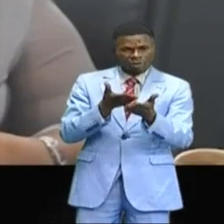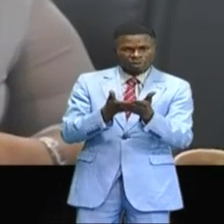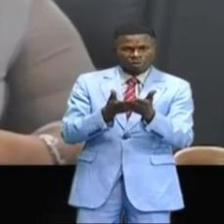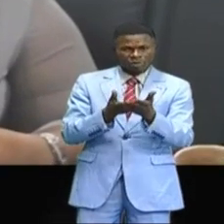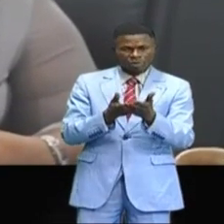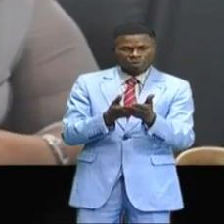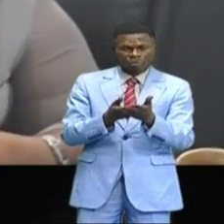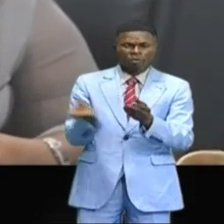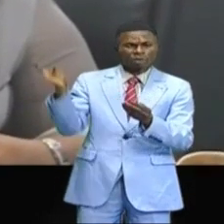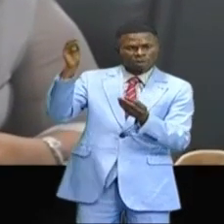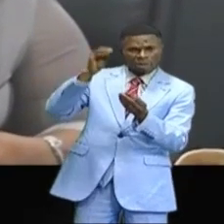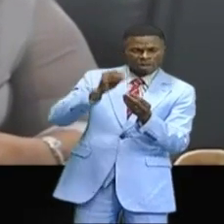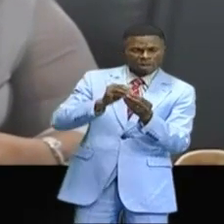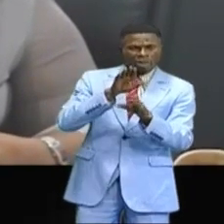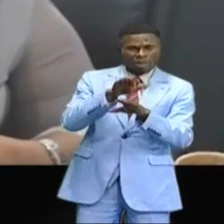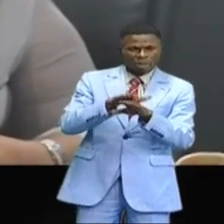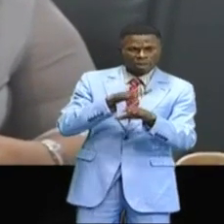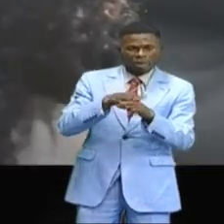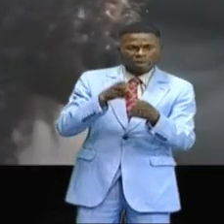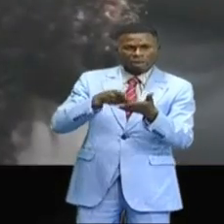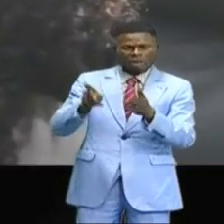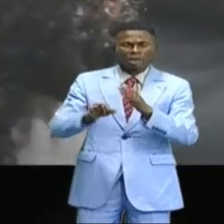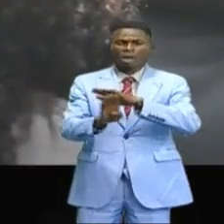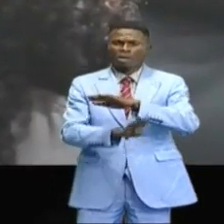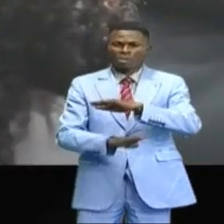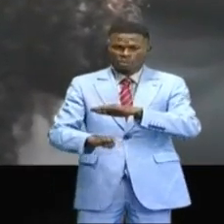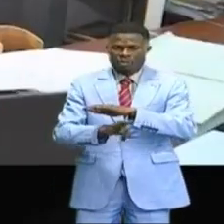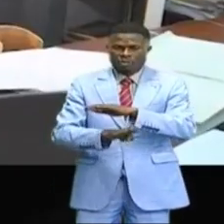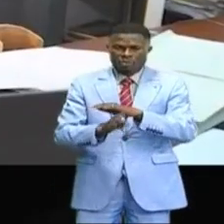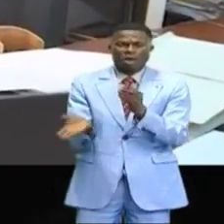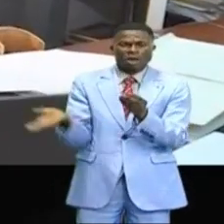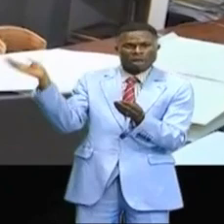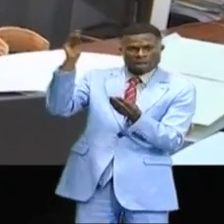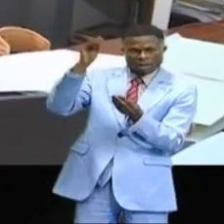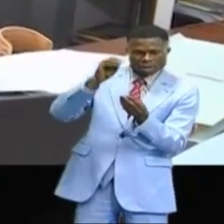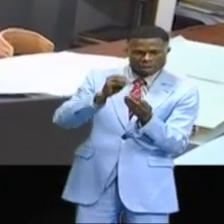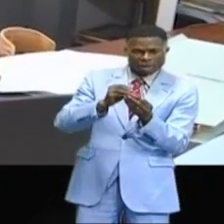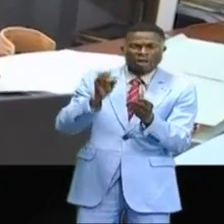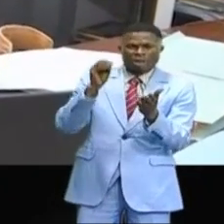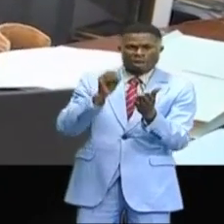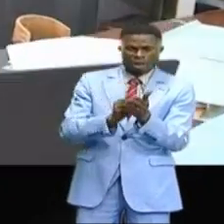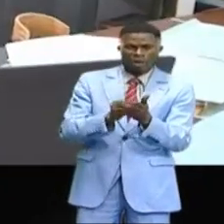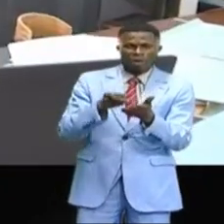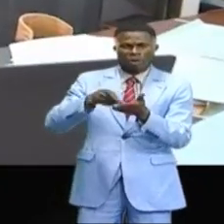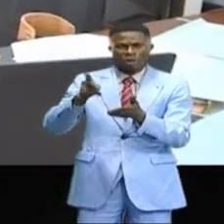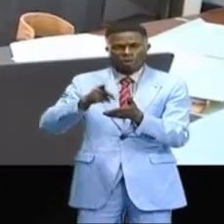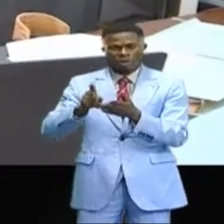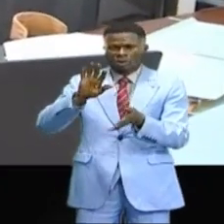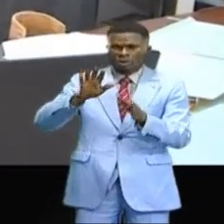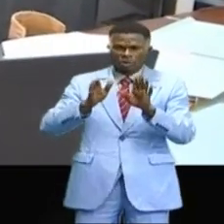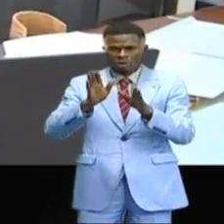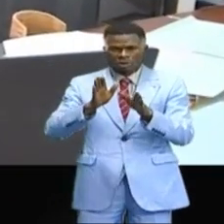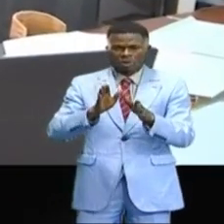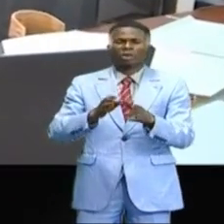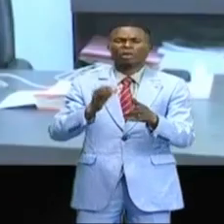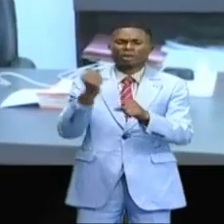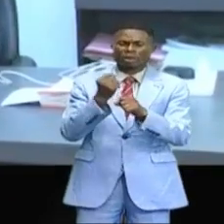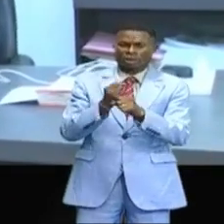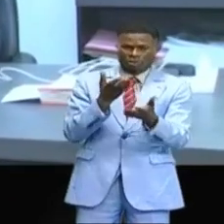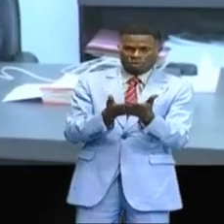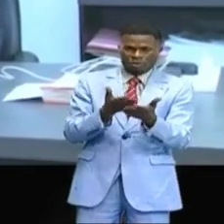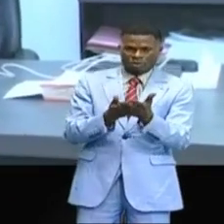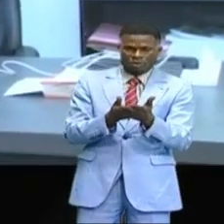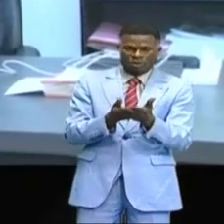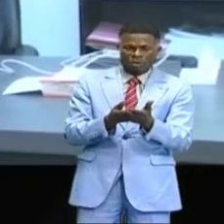hormis l'augmentation progressive du salaire de base, une majoration substantielle de l'indemnité forfaitaire de rapatriement.